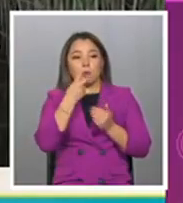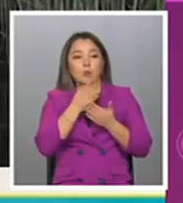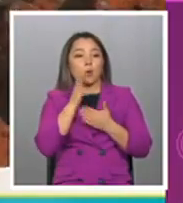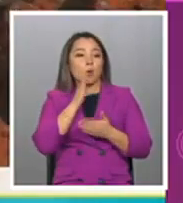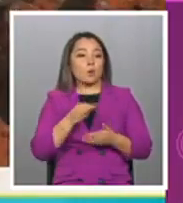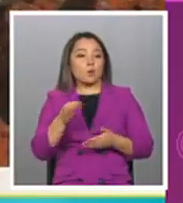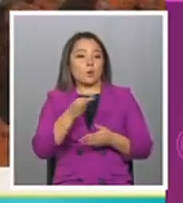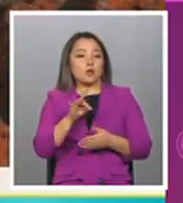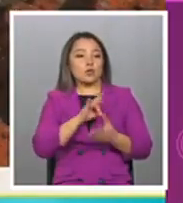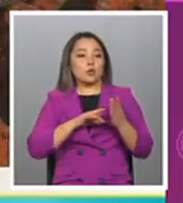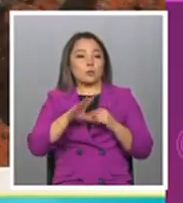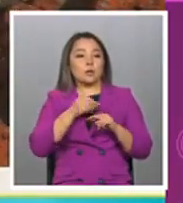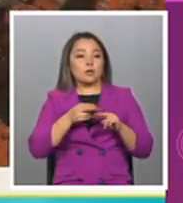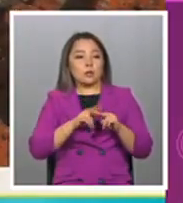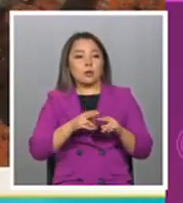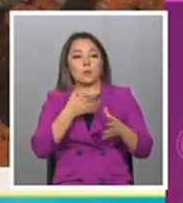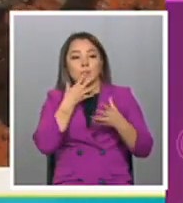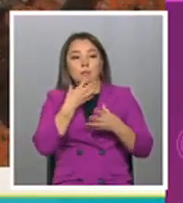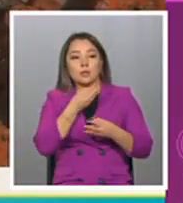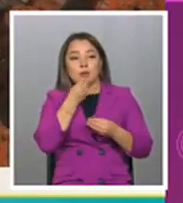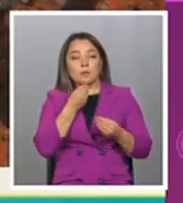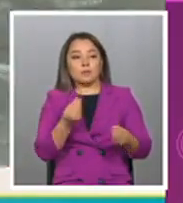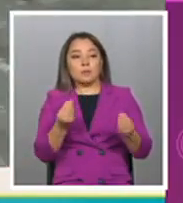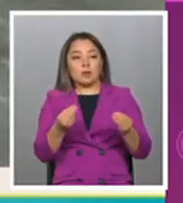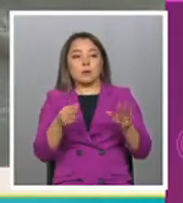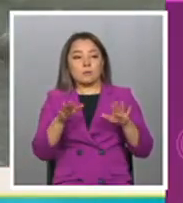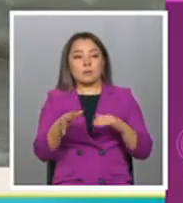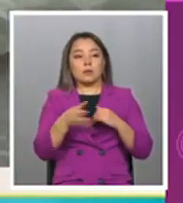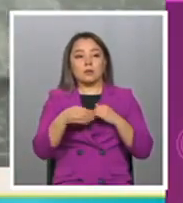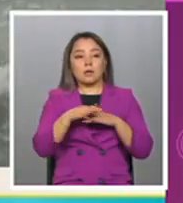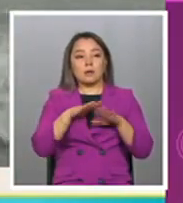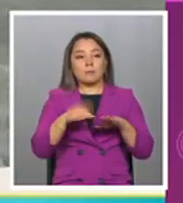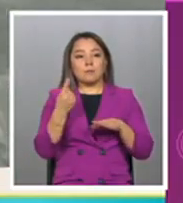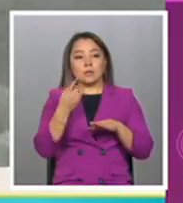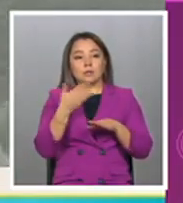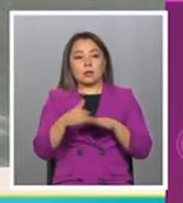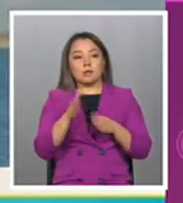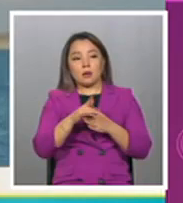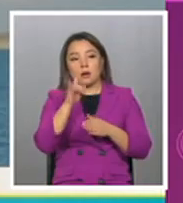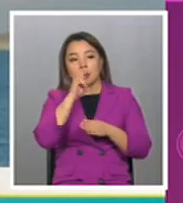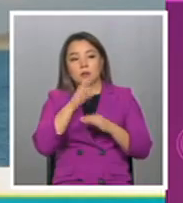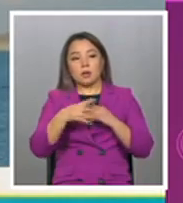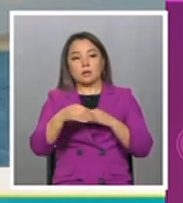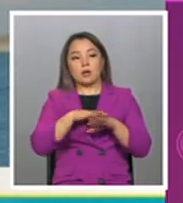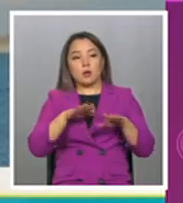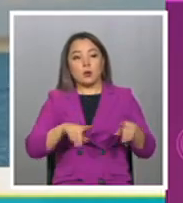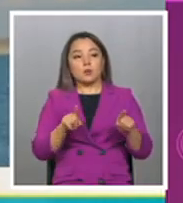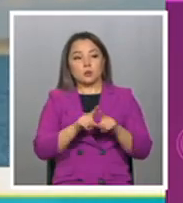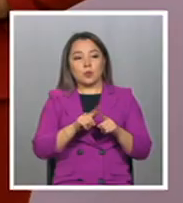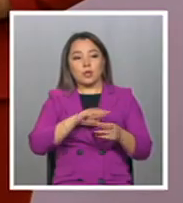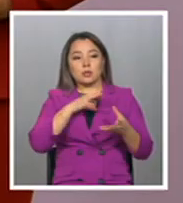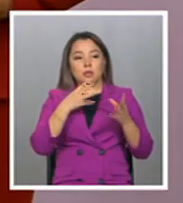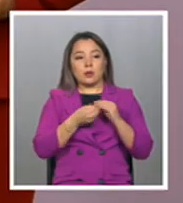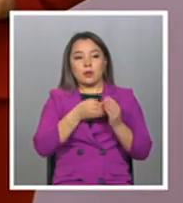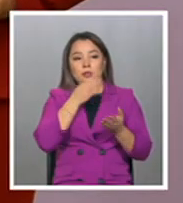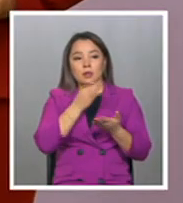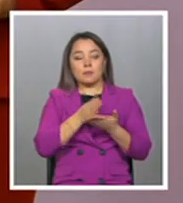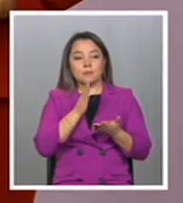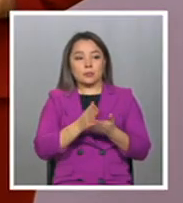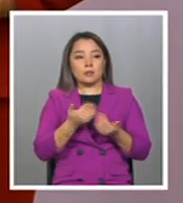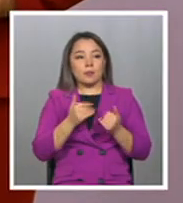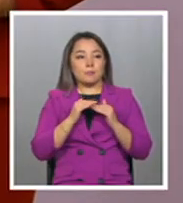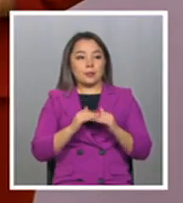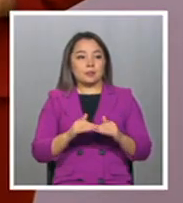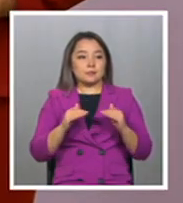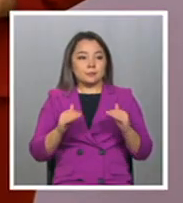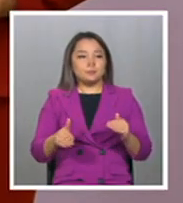республикамыздың негізгі көрікті орындарының бірі және қазақ халқының игілігі болып табылады. Балалар, қазір